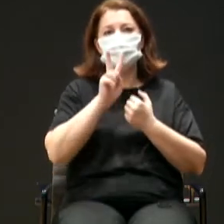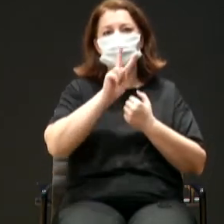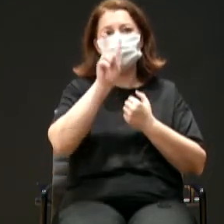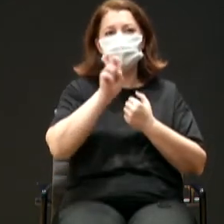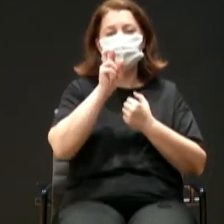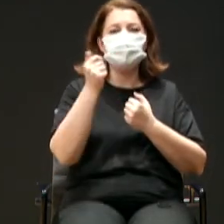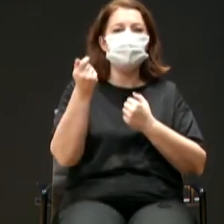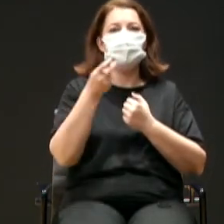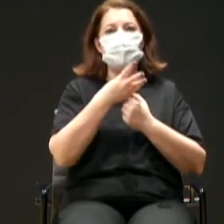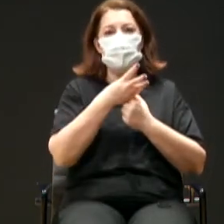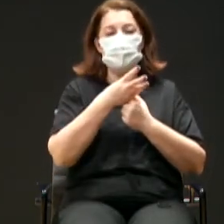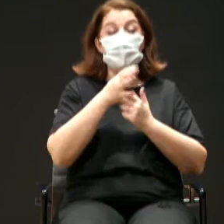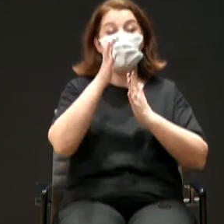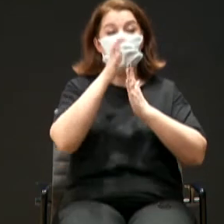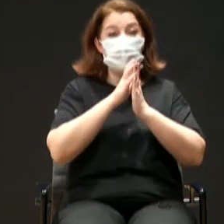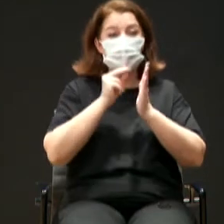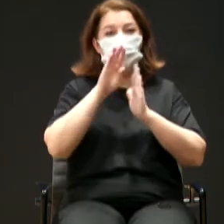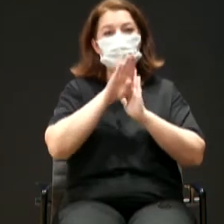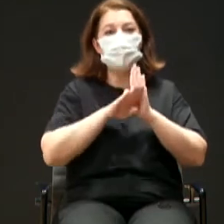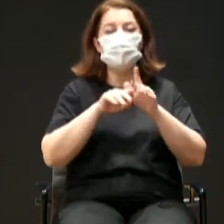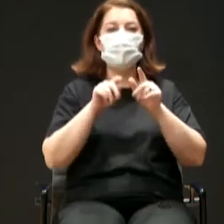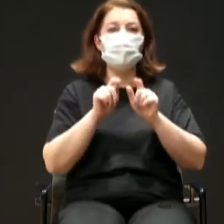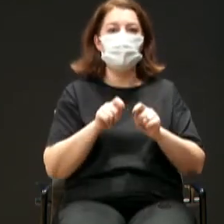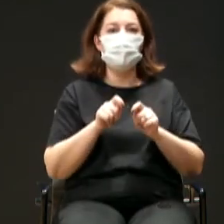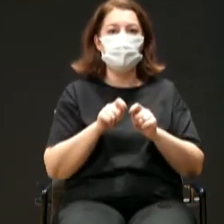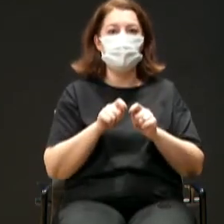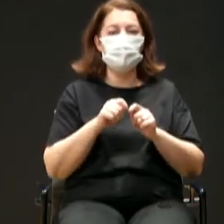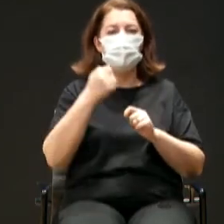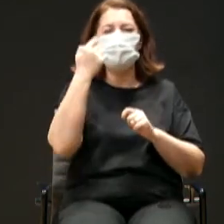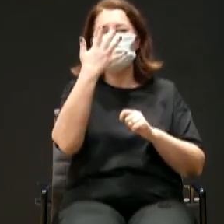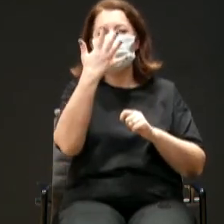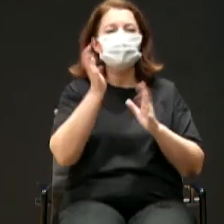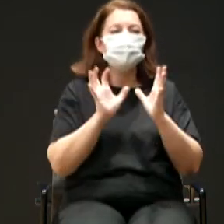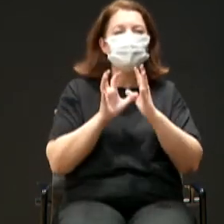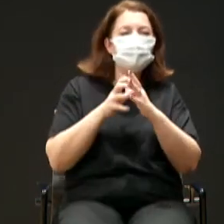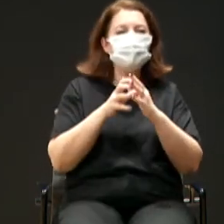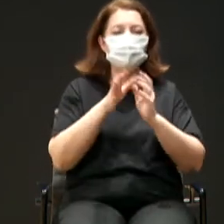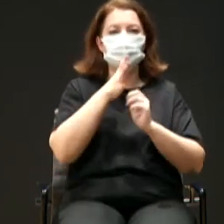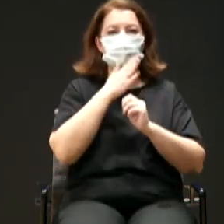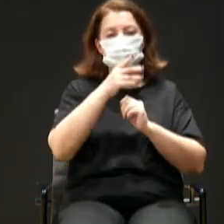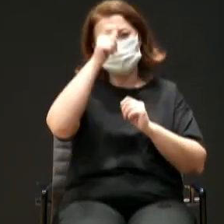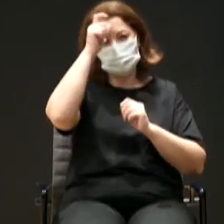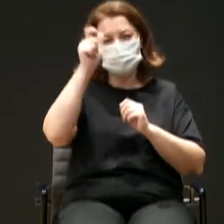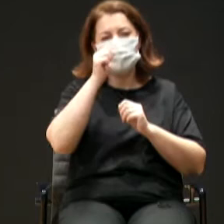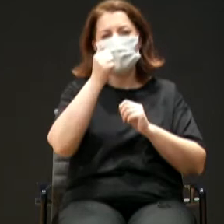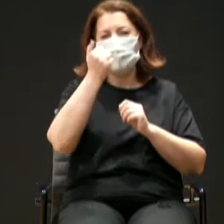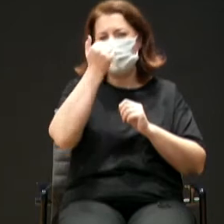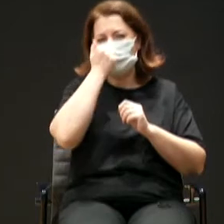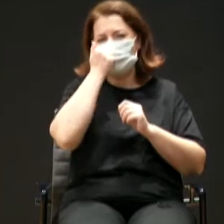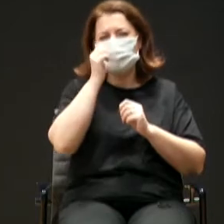128 kere vergi indirimi yapıldı. Beşli çeteyi biliyorsunuz. Türkiye'nin kanını